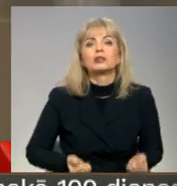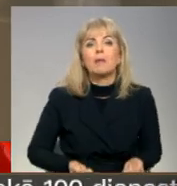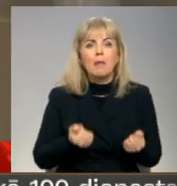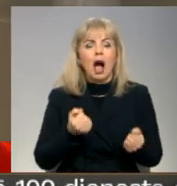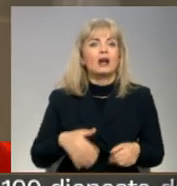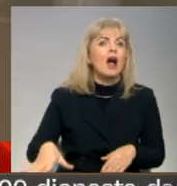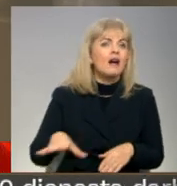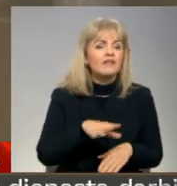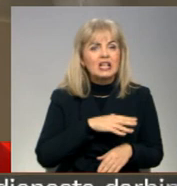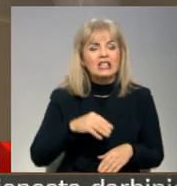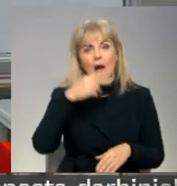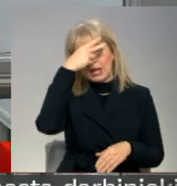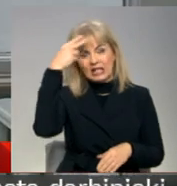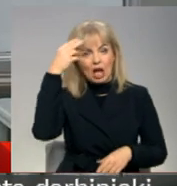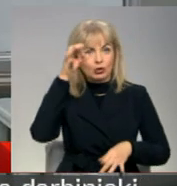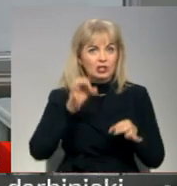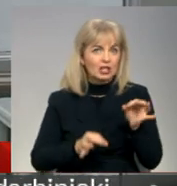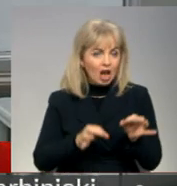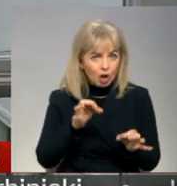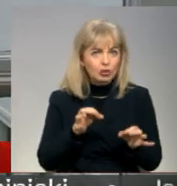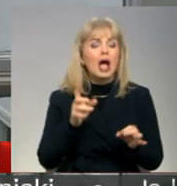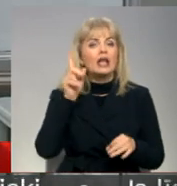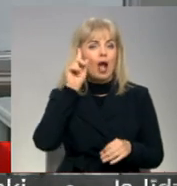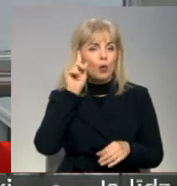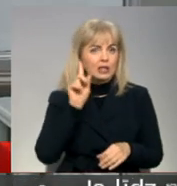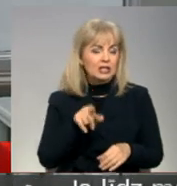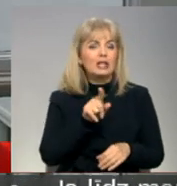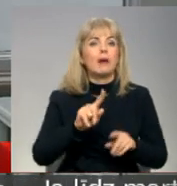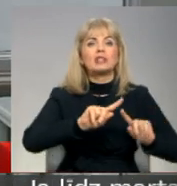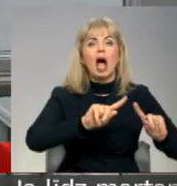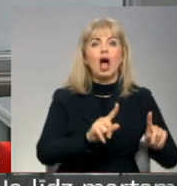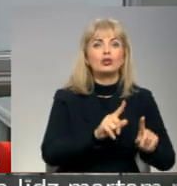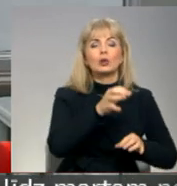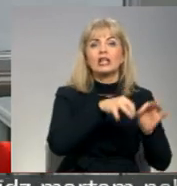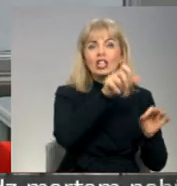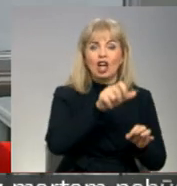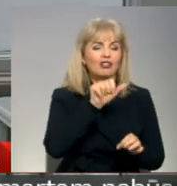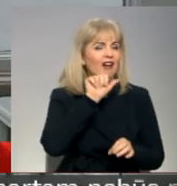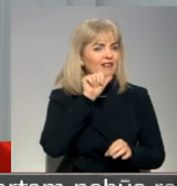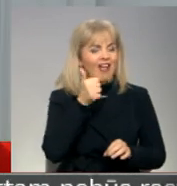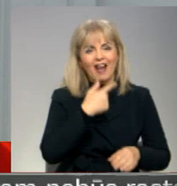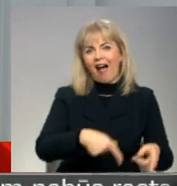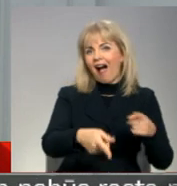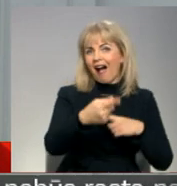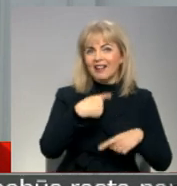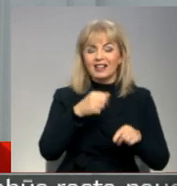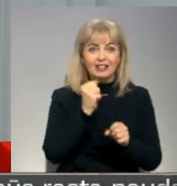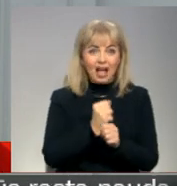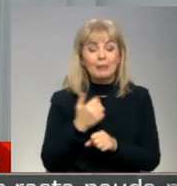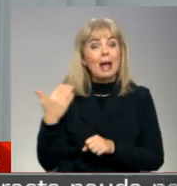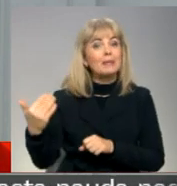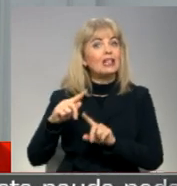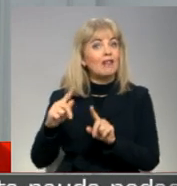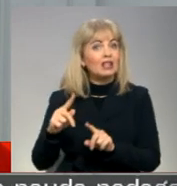visām Lietuvas tiesām. Piebildīšu, ka jau ir zināms, ka aizturētie tiesneši vairs nevarēs atgriezties darbā, bet viņu lietas